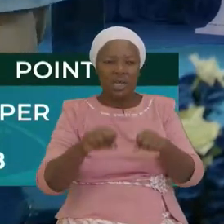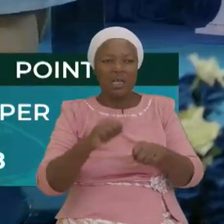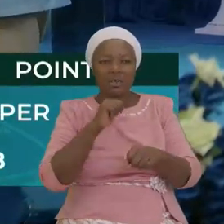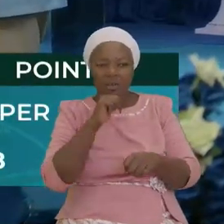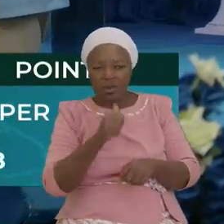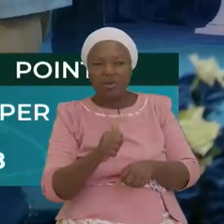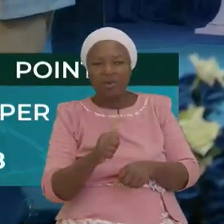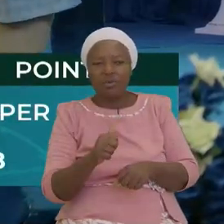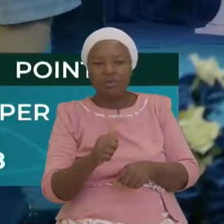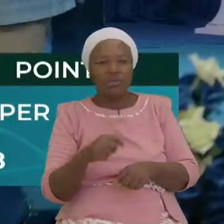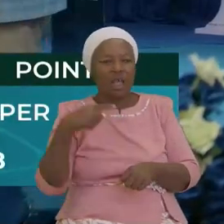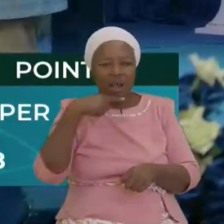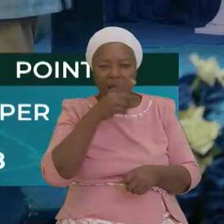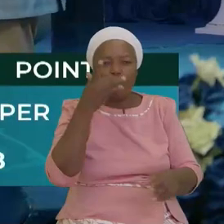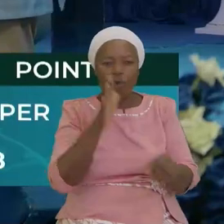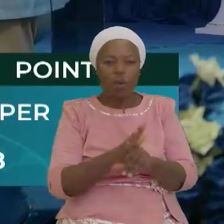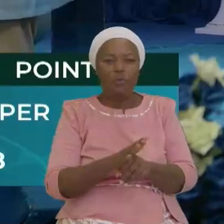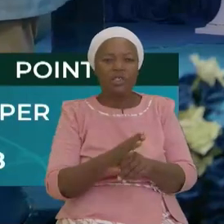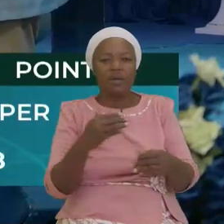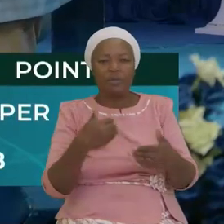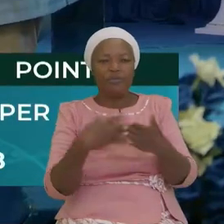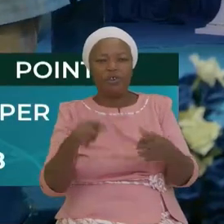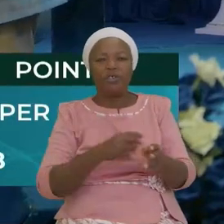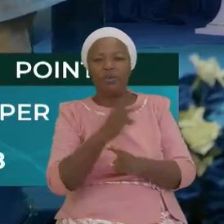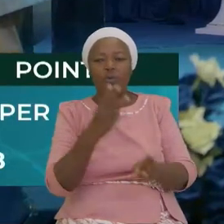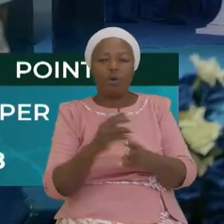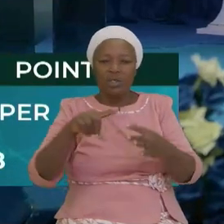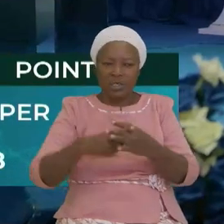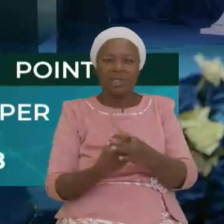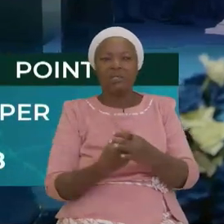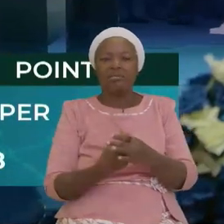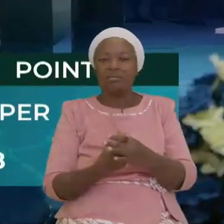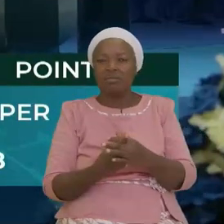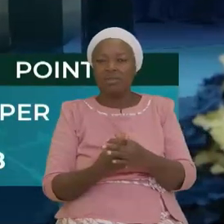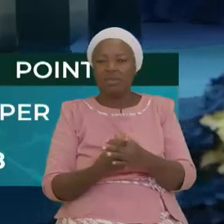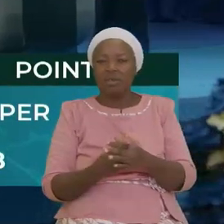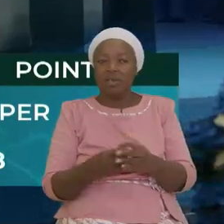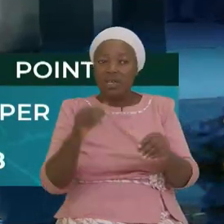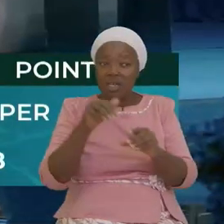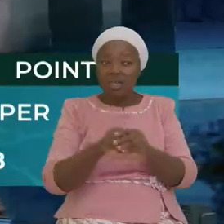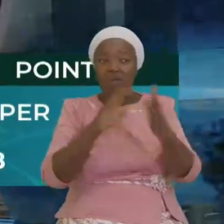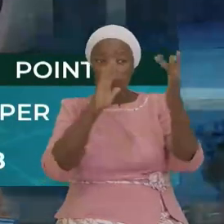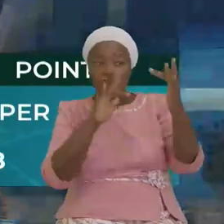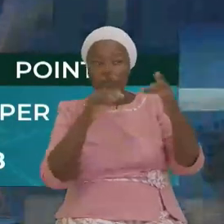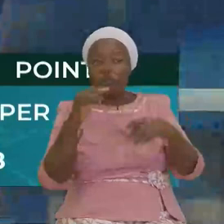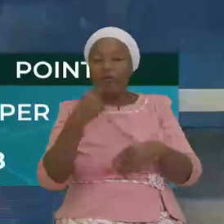verset 2. Lesquels reposent sur l'espérance de la vie éternelle, promise dès les plus anciens